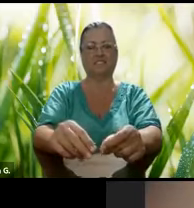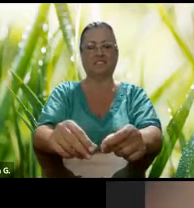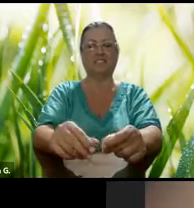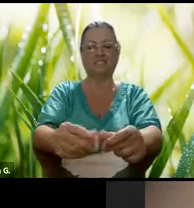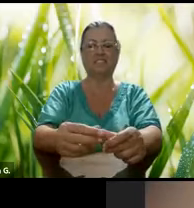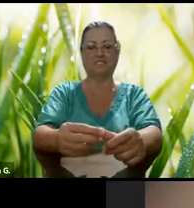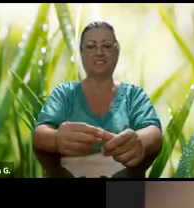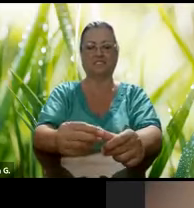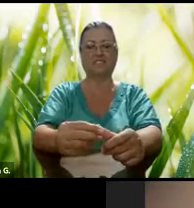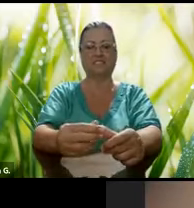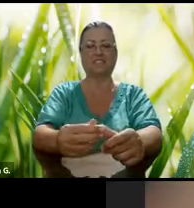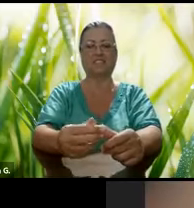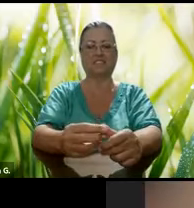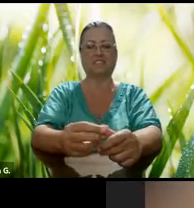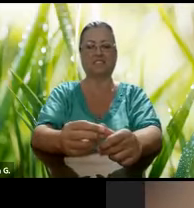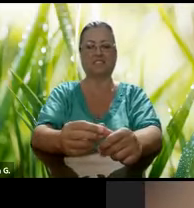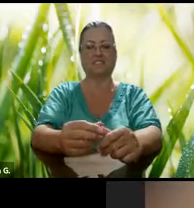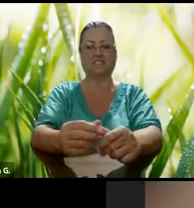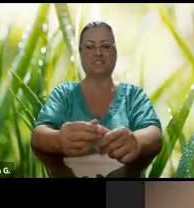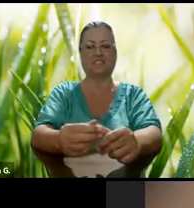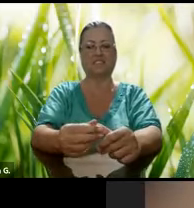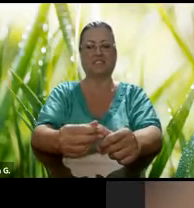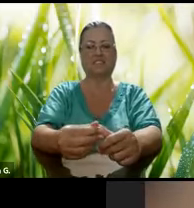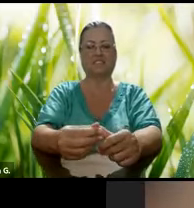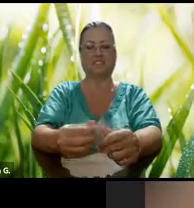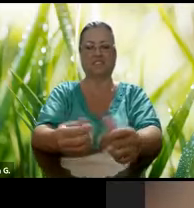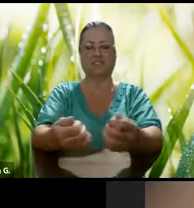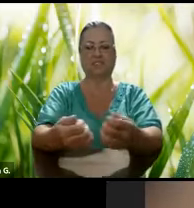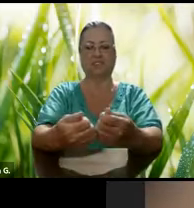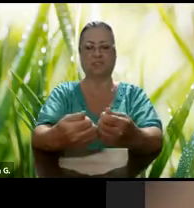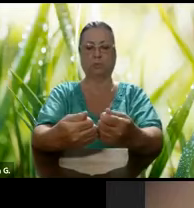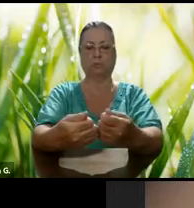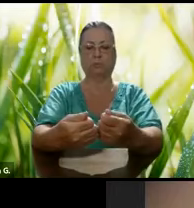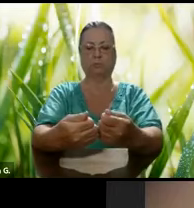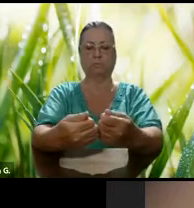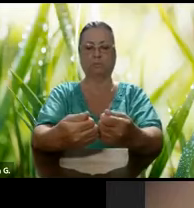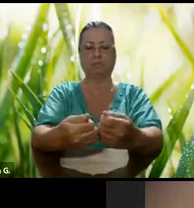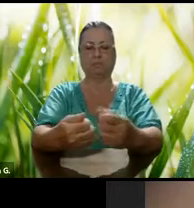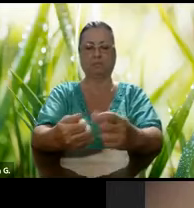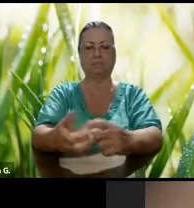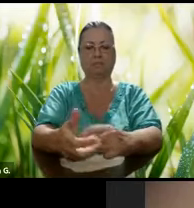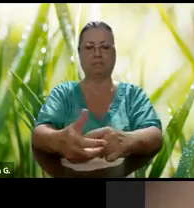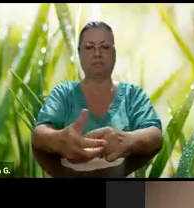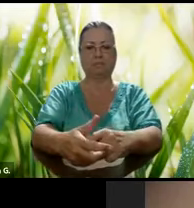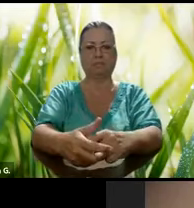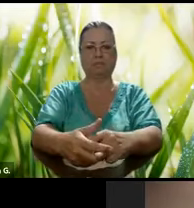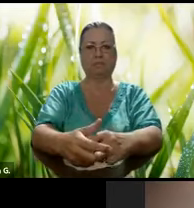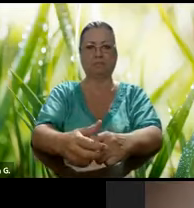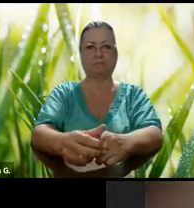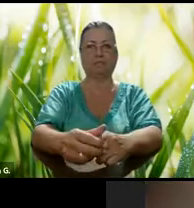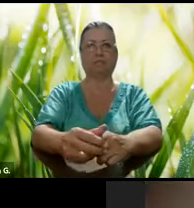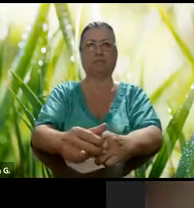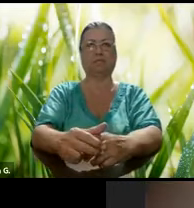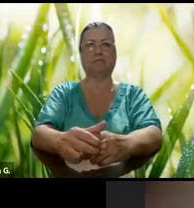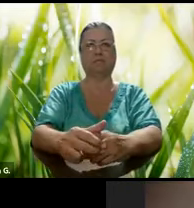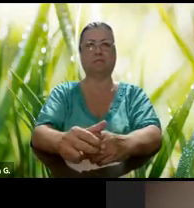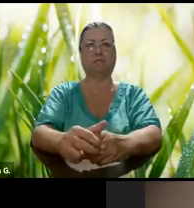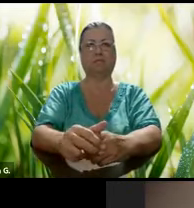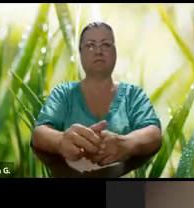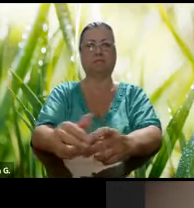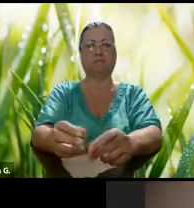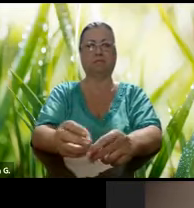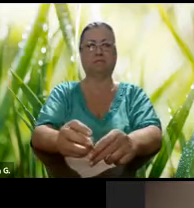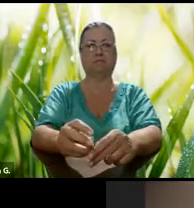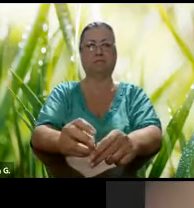noi, no, il fatto che le persone, a volte succede spesso che mi